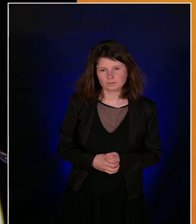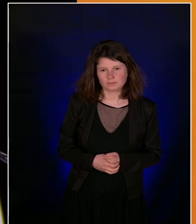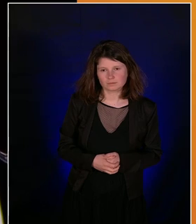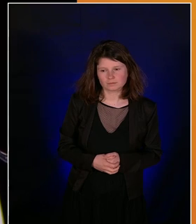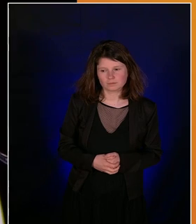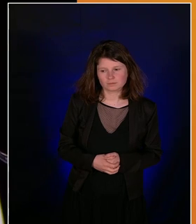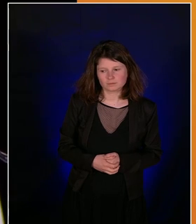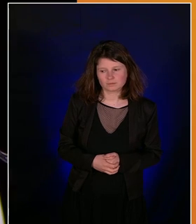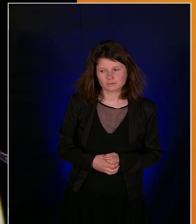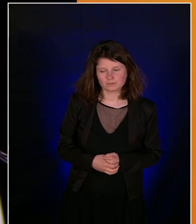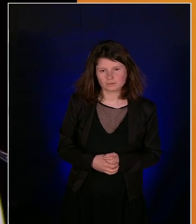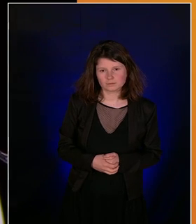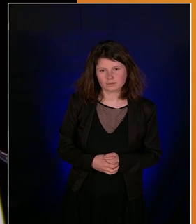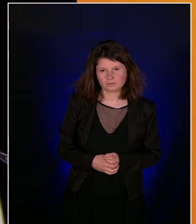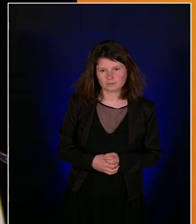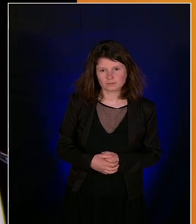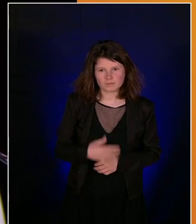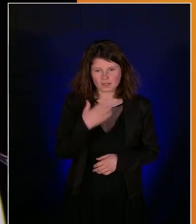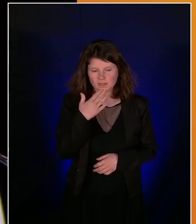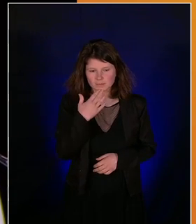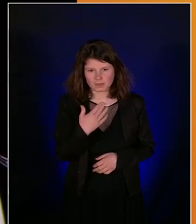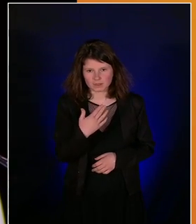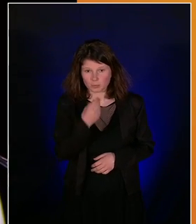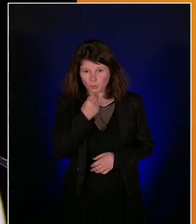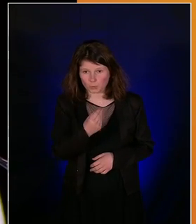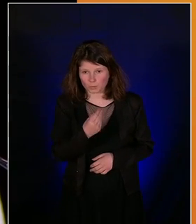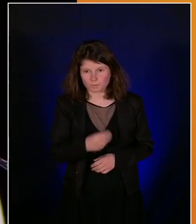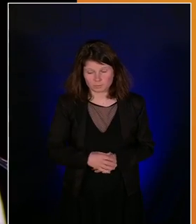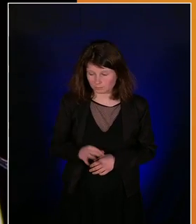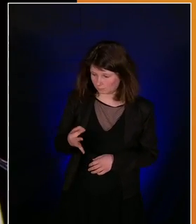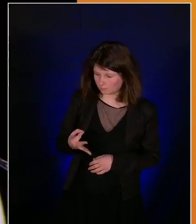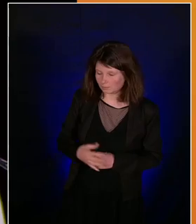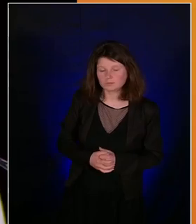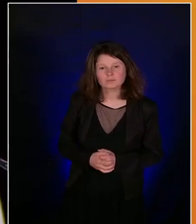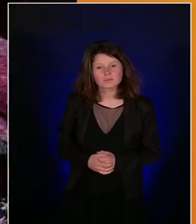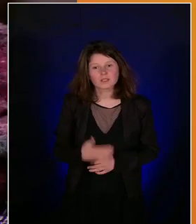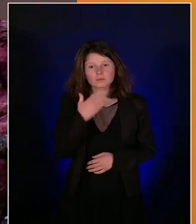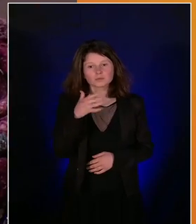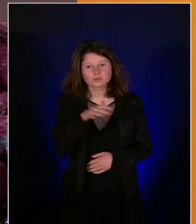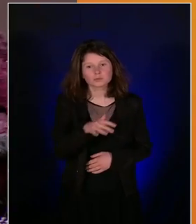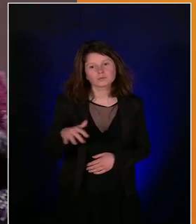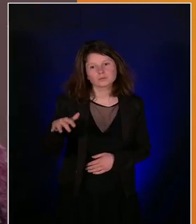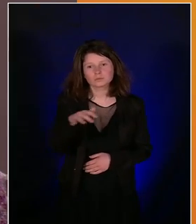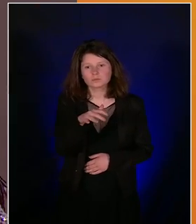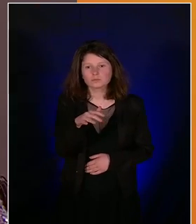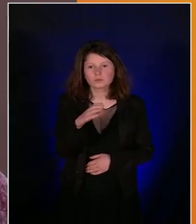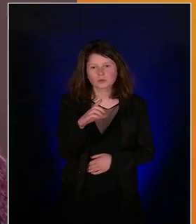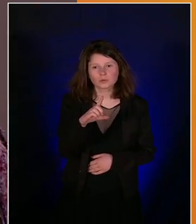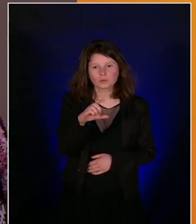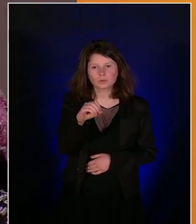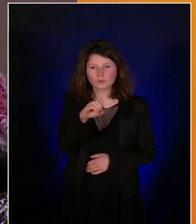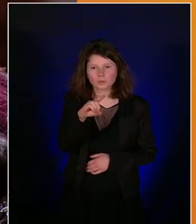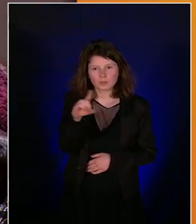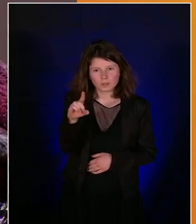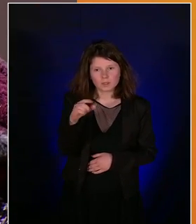2 merci merci c'est bon oui oui oui donc bonjour à toutes et à tous donc Chloé broquier euh